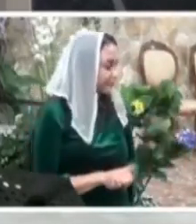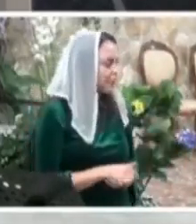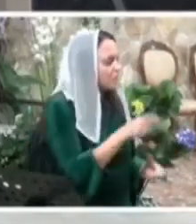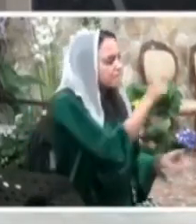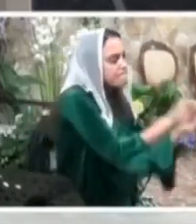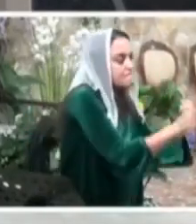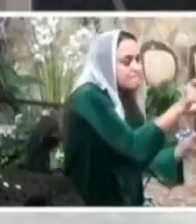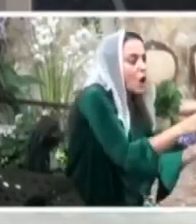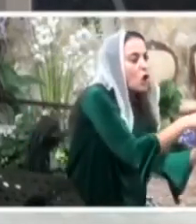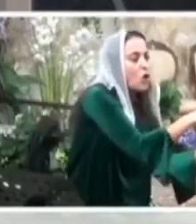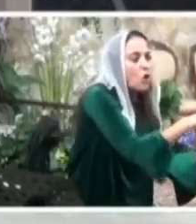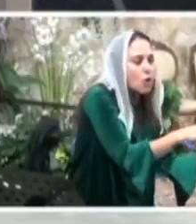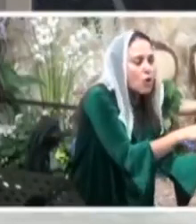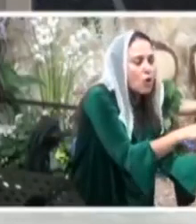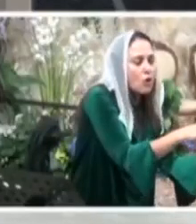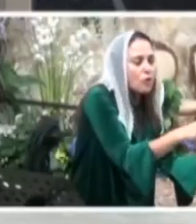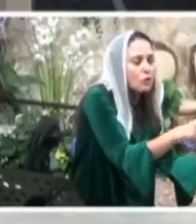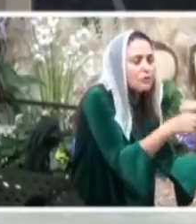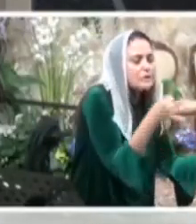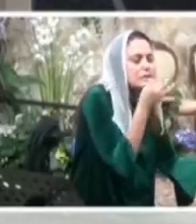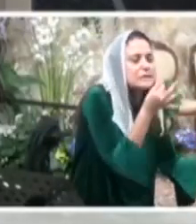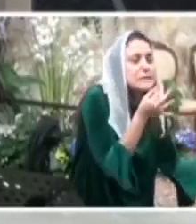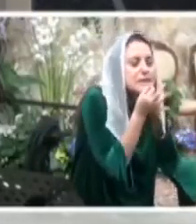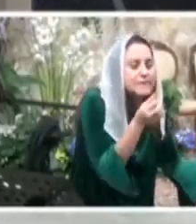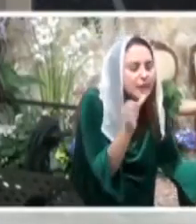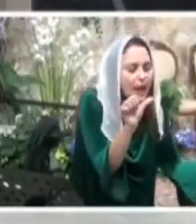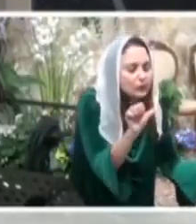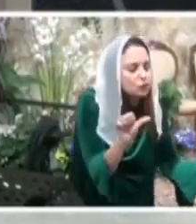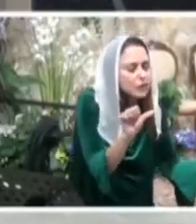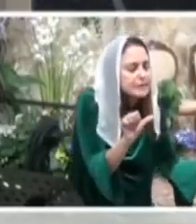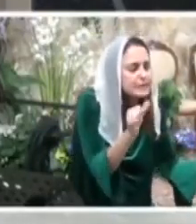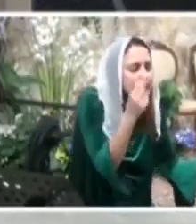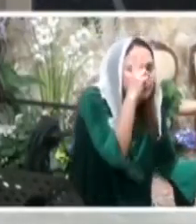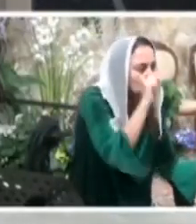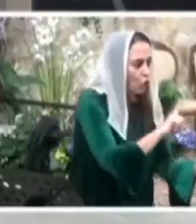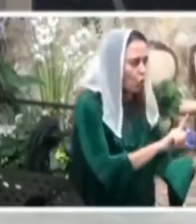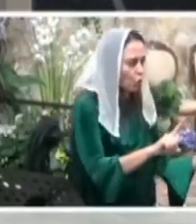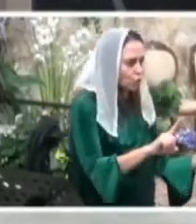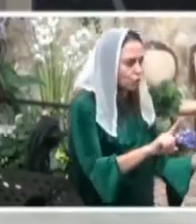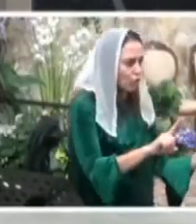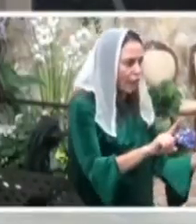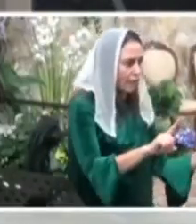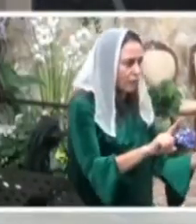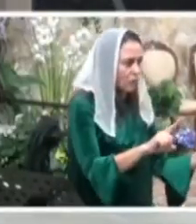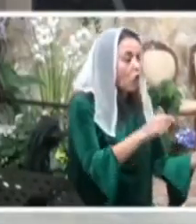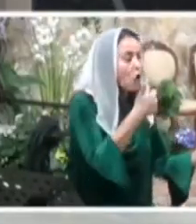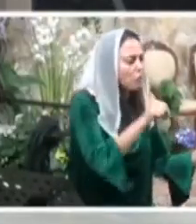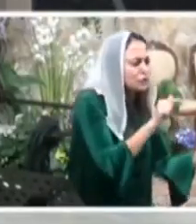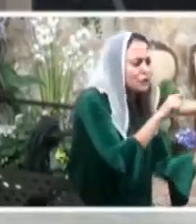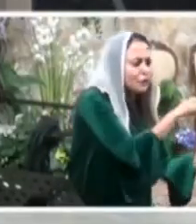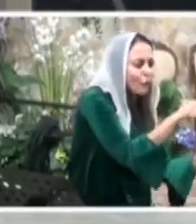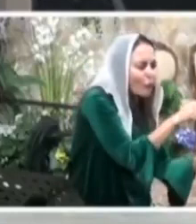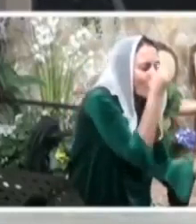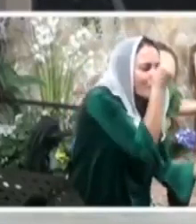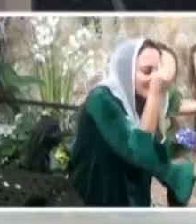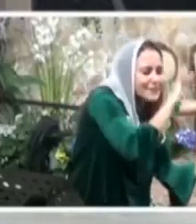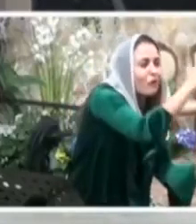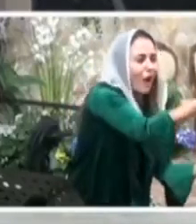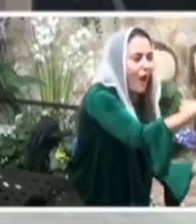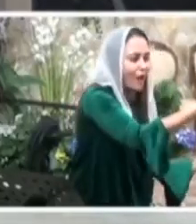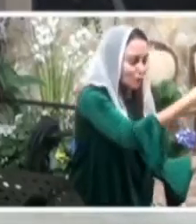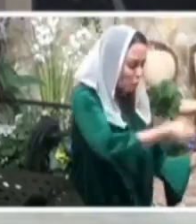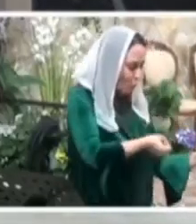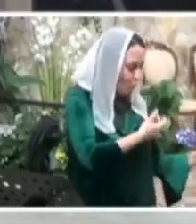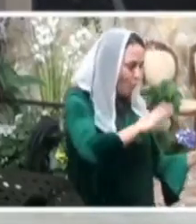Avevano smarrito il senso di quel giorno, perché qualcos'altro aveva catturato i loro